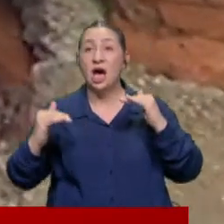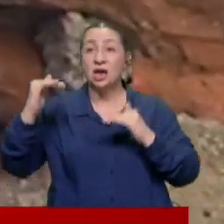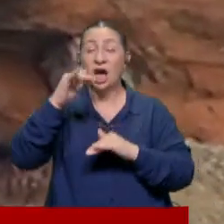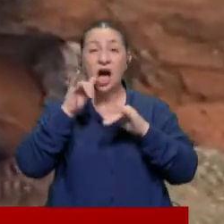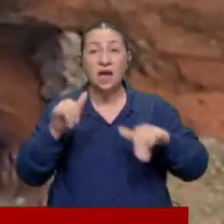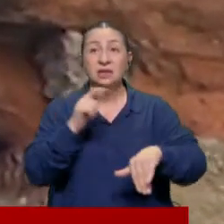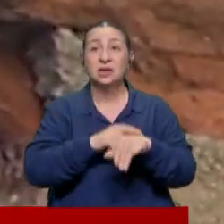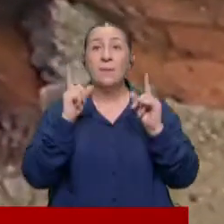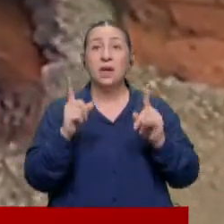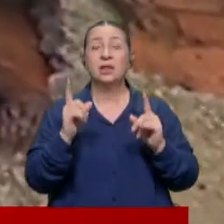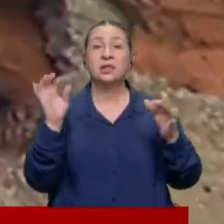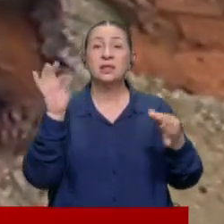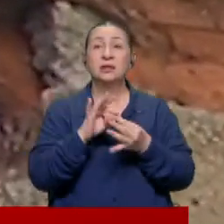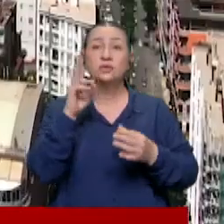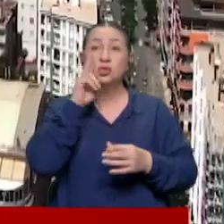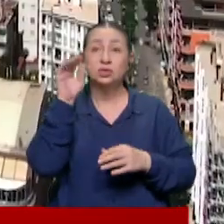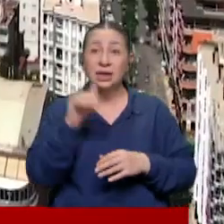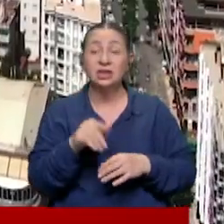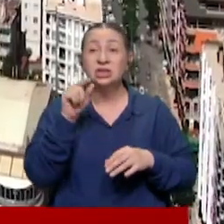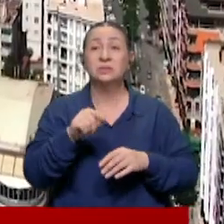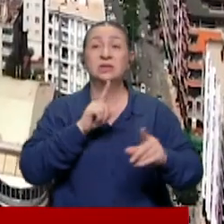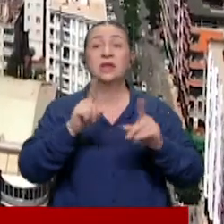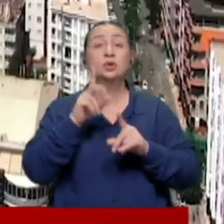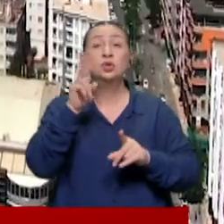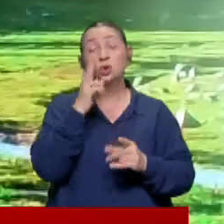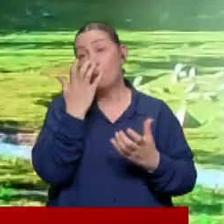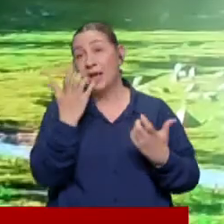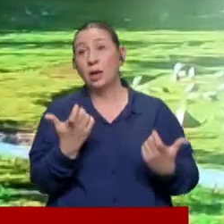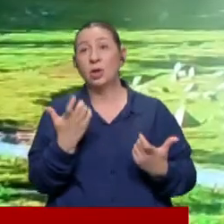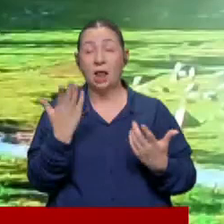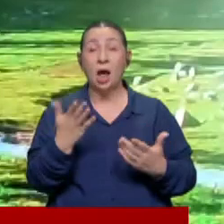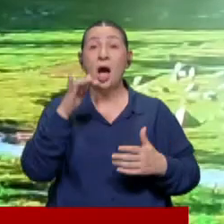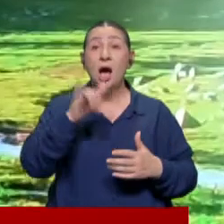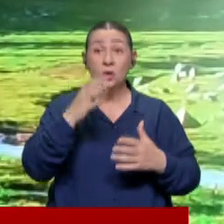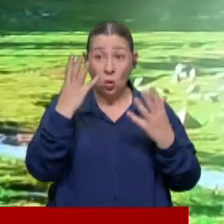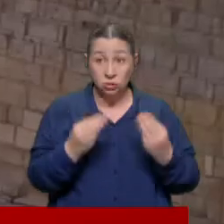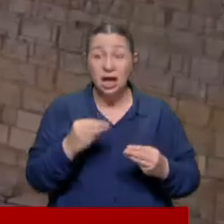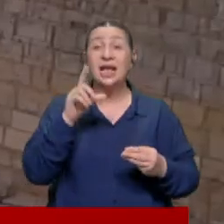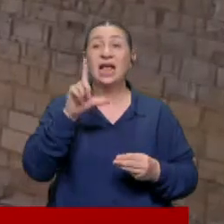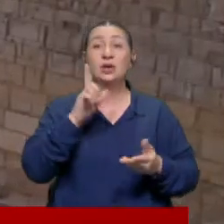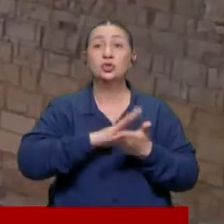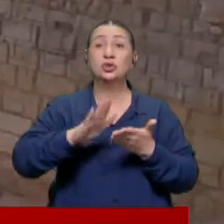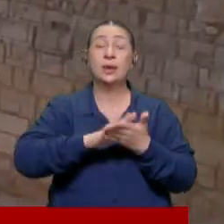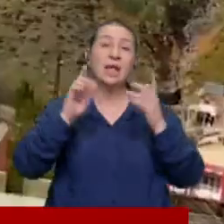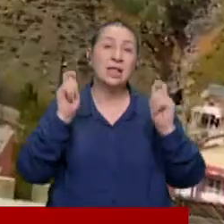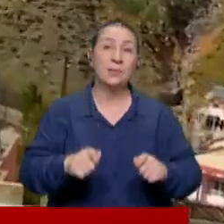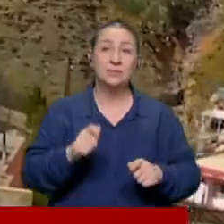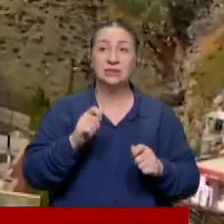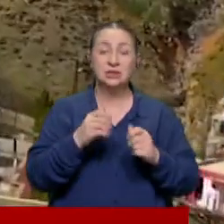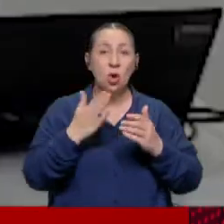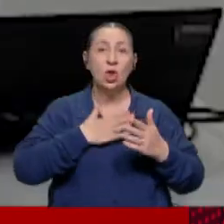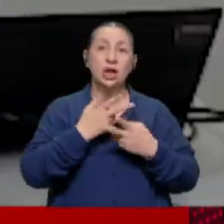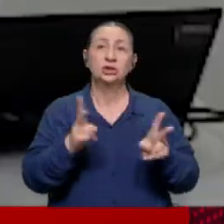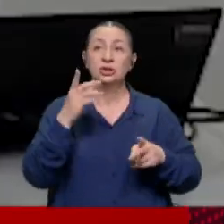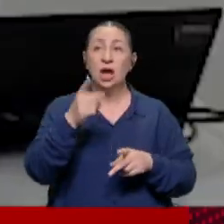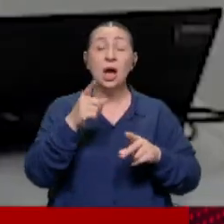artışın aynı döneme denk geldiği sonucuna vardı. Şimdi davanın sonucunu bekliyorlar. Haklı bulunursa gerekli düzenlemelerin yapılmasının önü